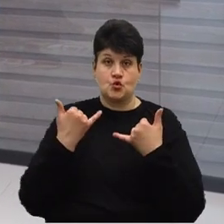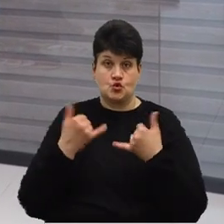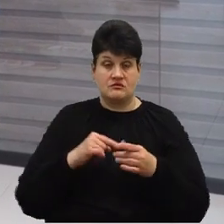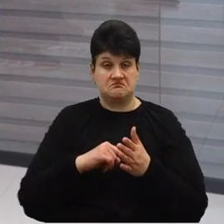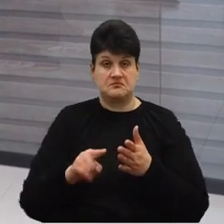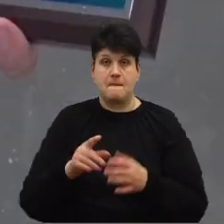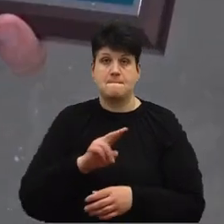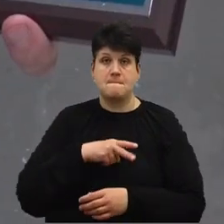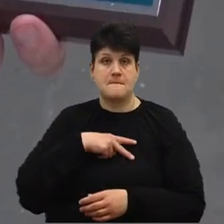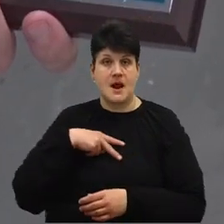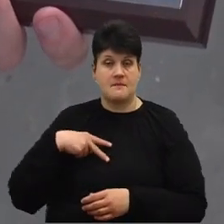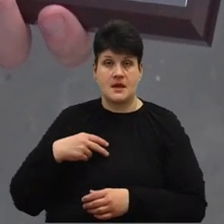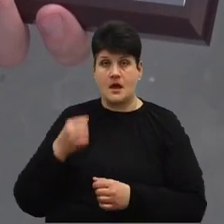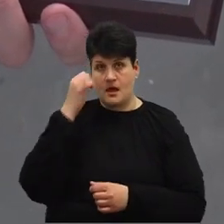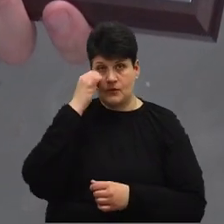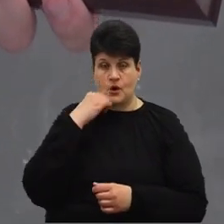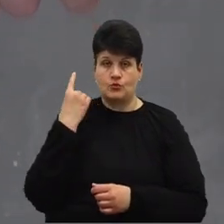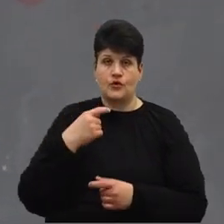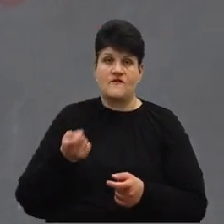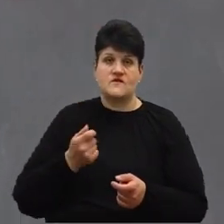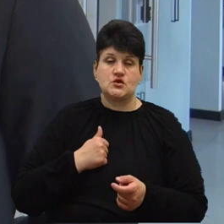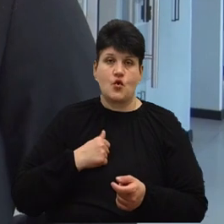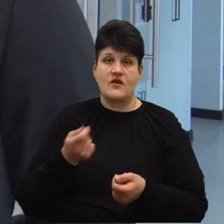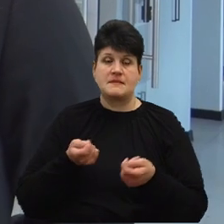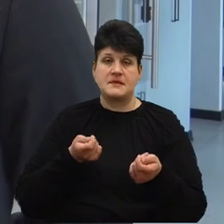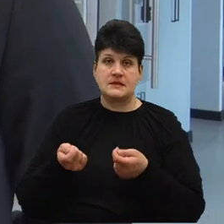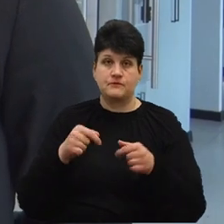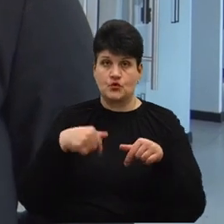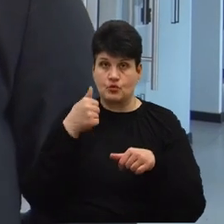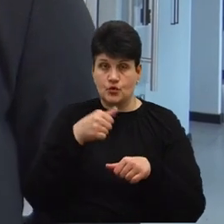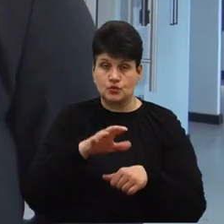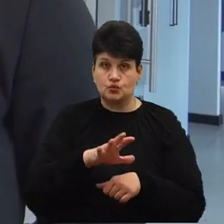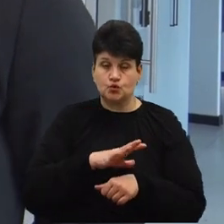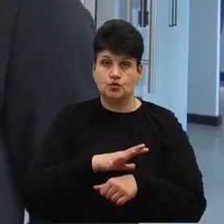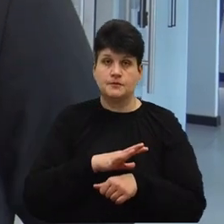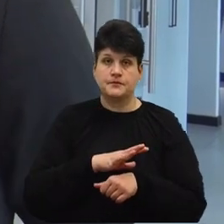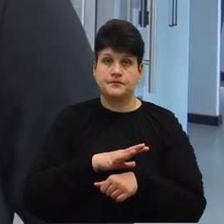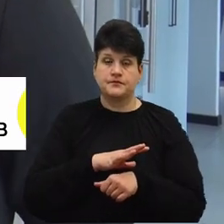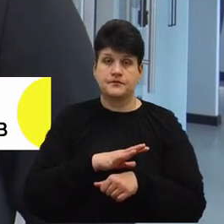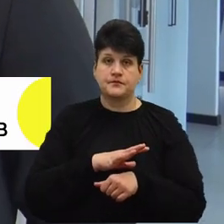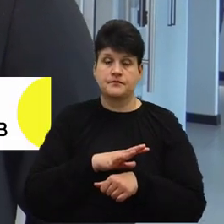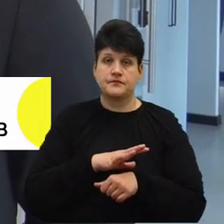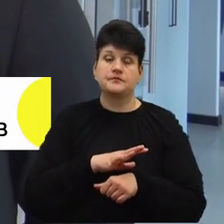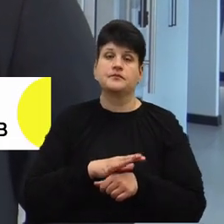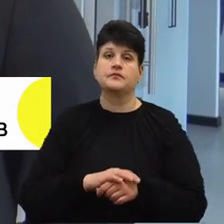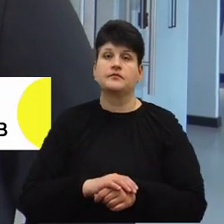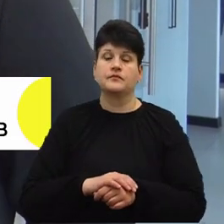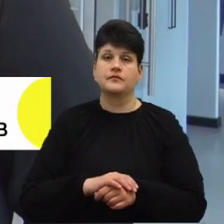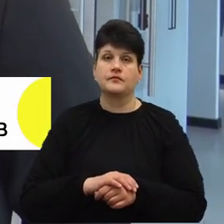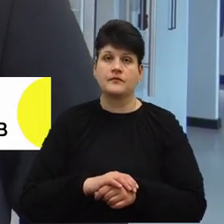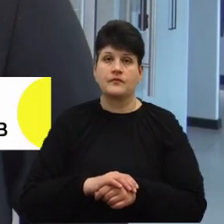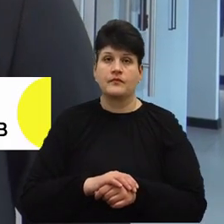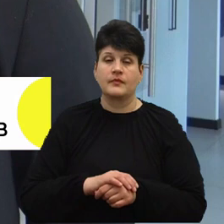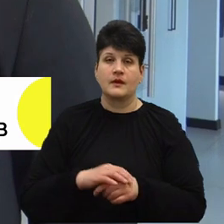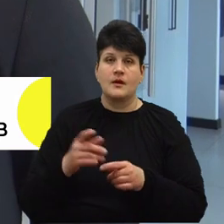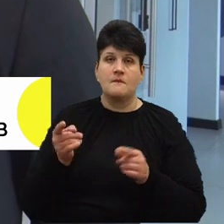відзначили преміями та подяками обласної військової адміністрації. Цього року була змога виділити кошти для